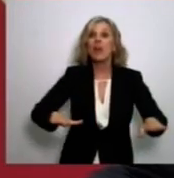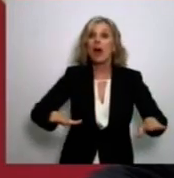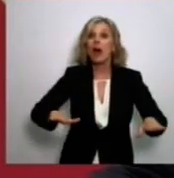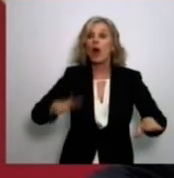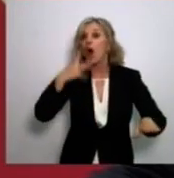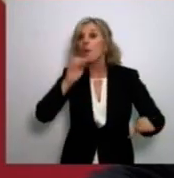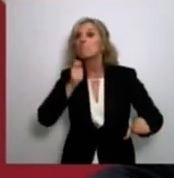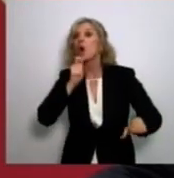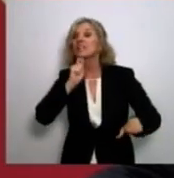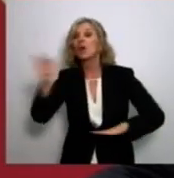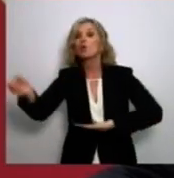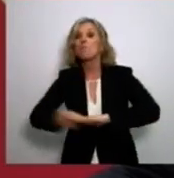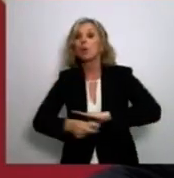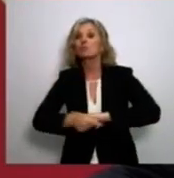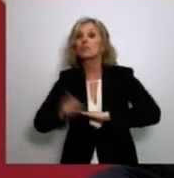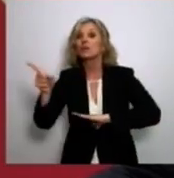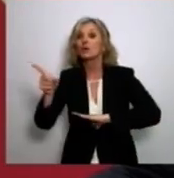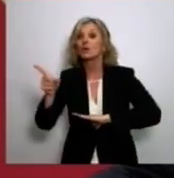προσφύγων,